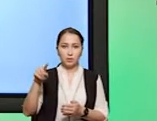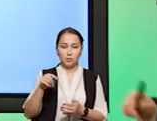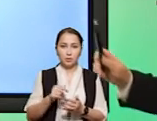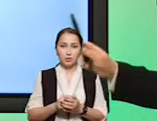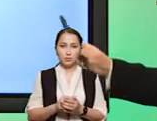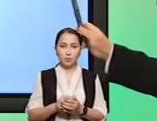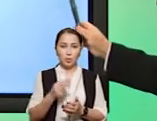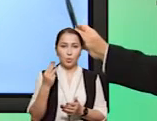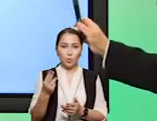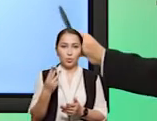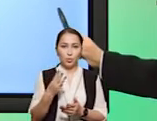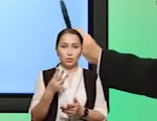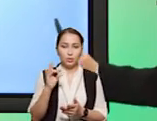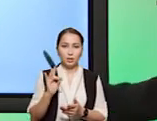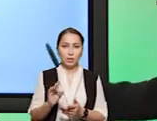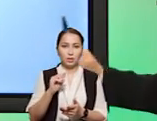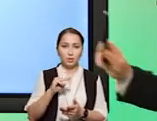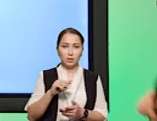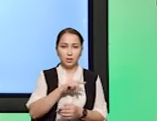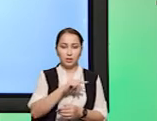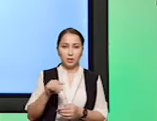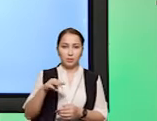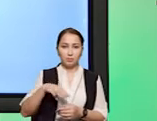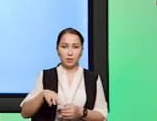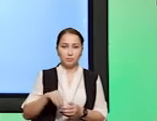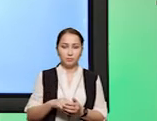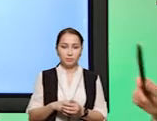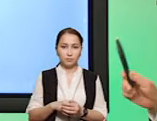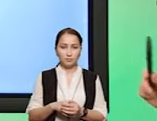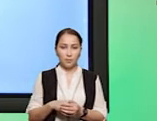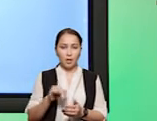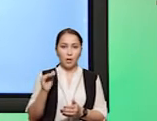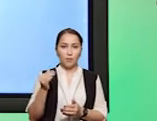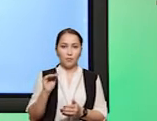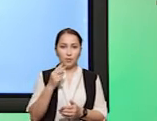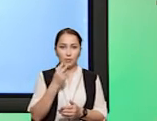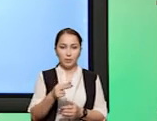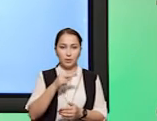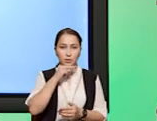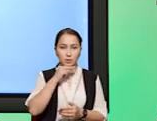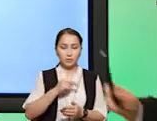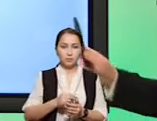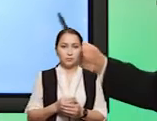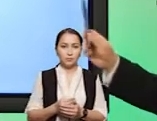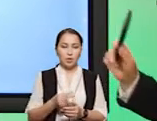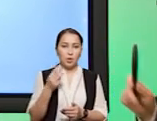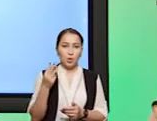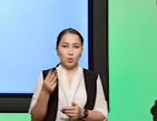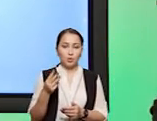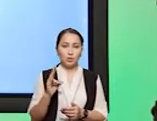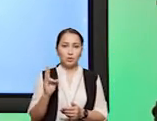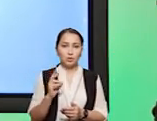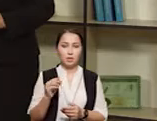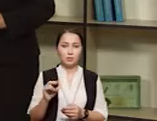ostida 3RT taqsim M ga. Formulaga e'tibor qarataylik. 3